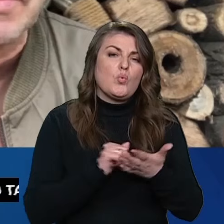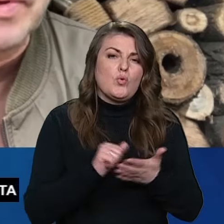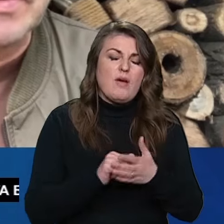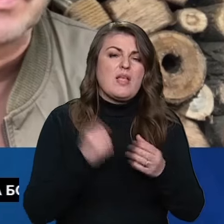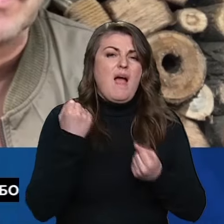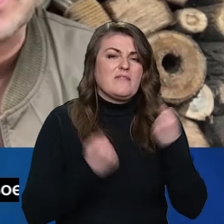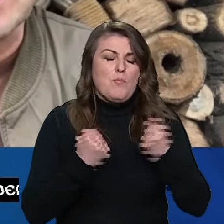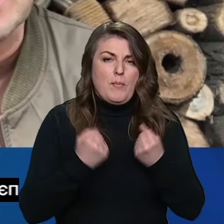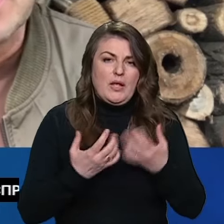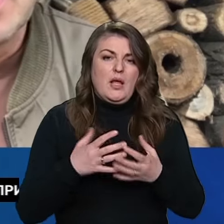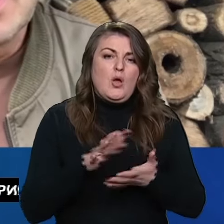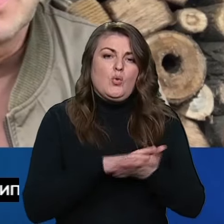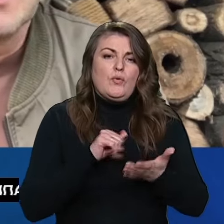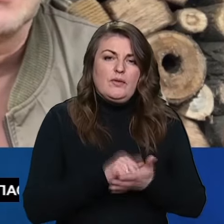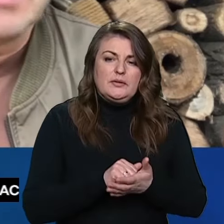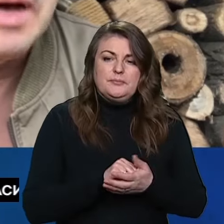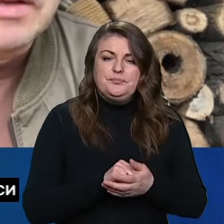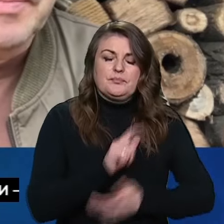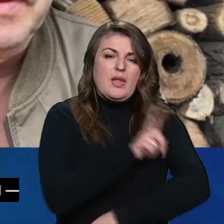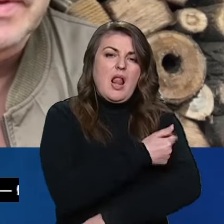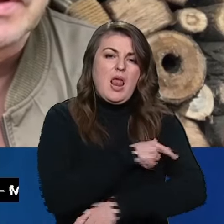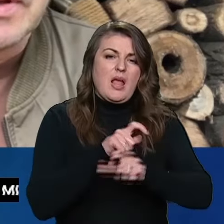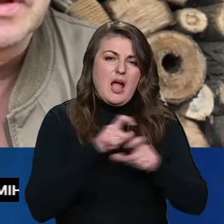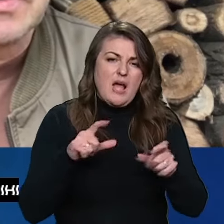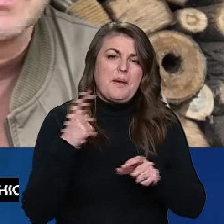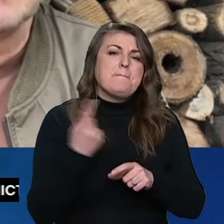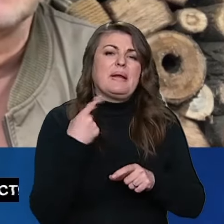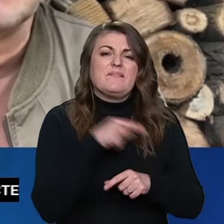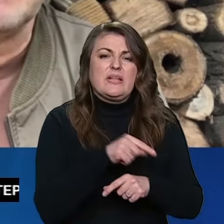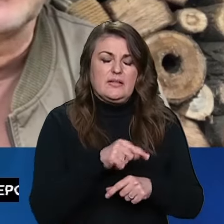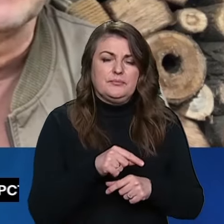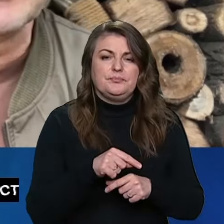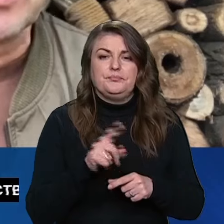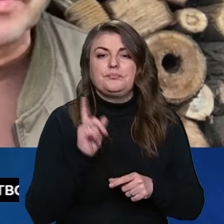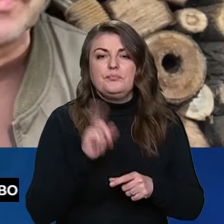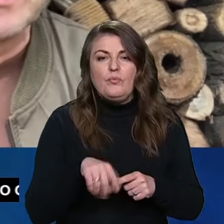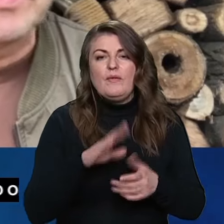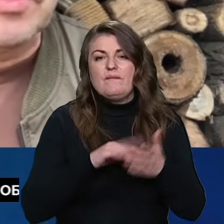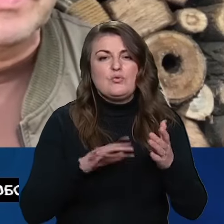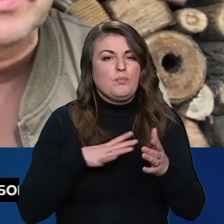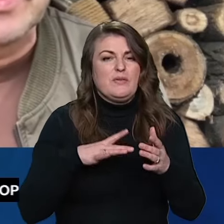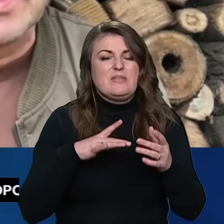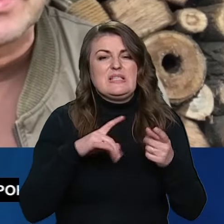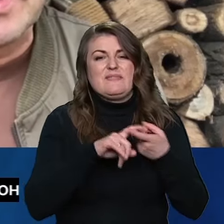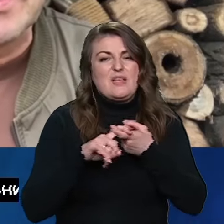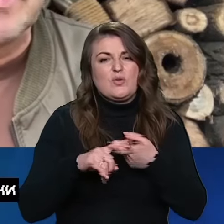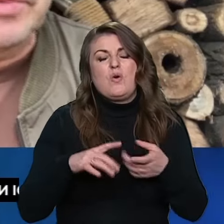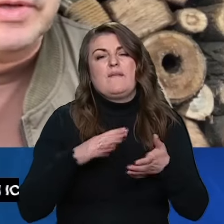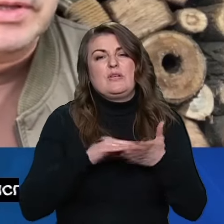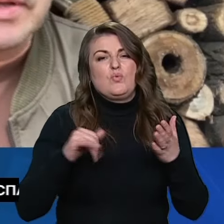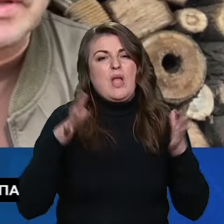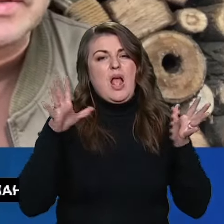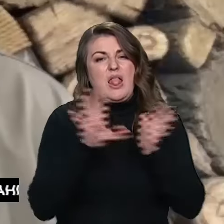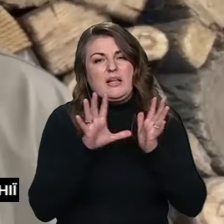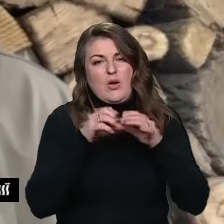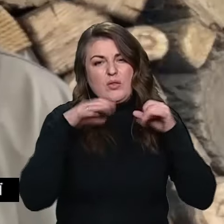руйнування автомобілів, руйнування лікарня, первинка, потім відсутній був зв'язок, відсутня електроенергія,